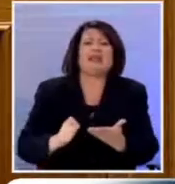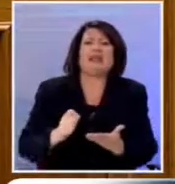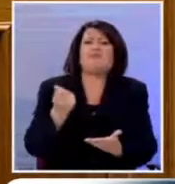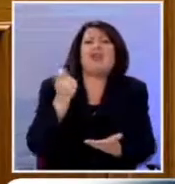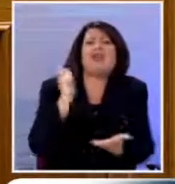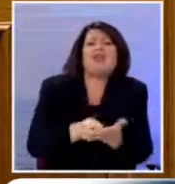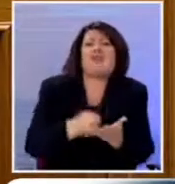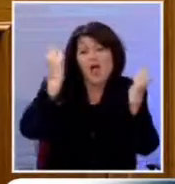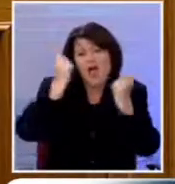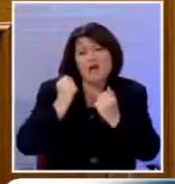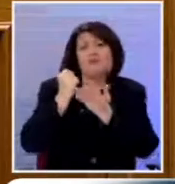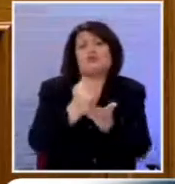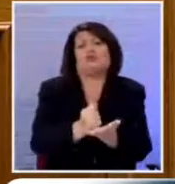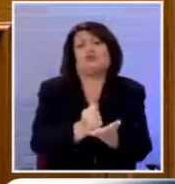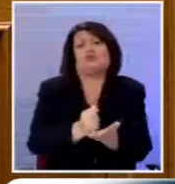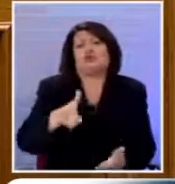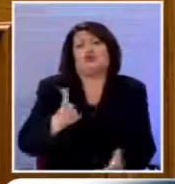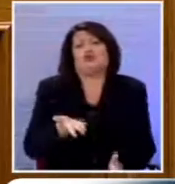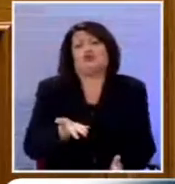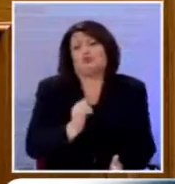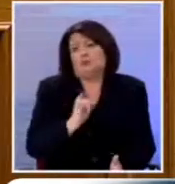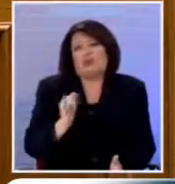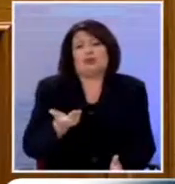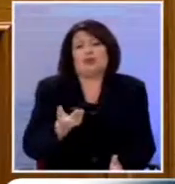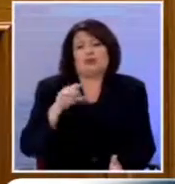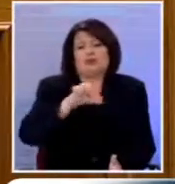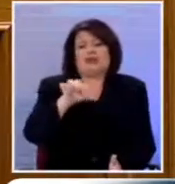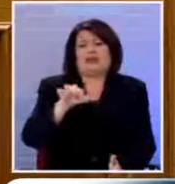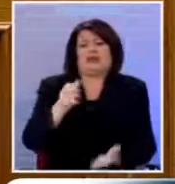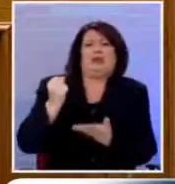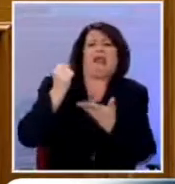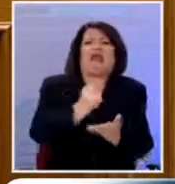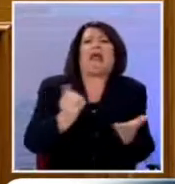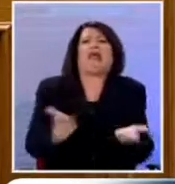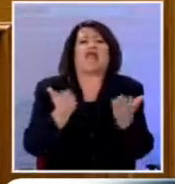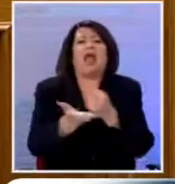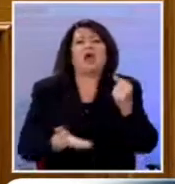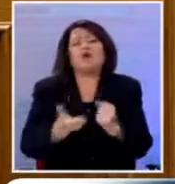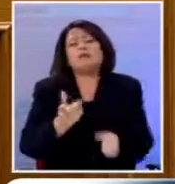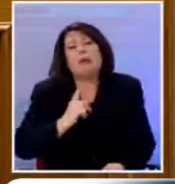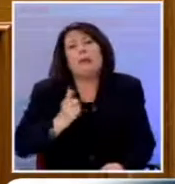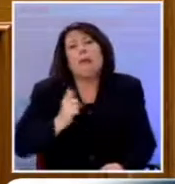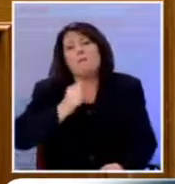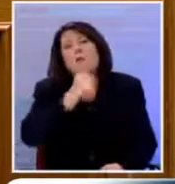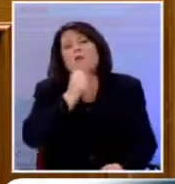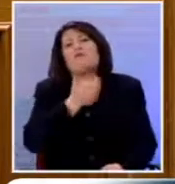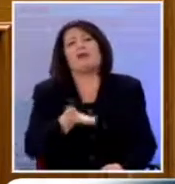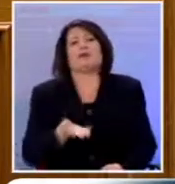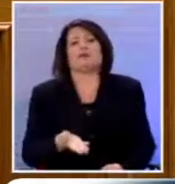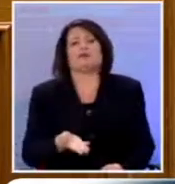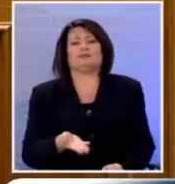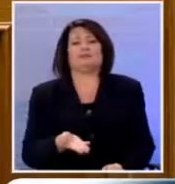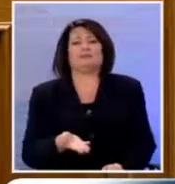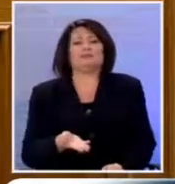ή και για να μην πάρουν ίσως ποτέ αυτά τα ψίχουλα των αποζημιώσεων. Καμιά από όλες αυτές τις κινήσεις